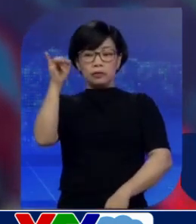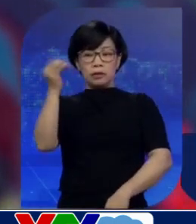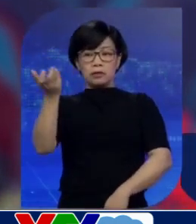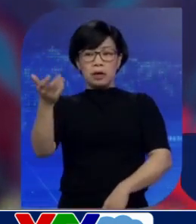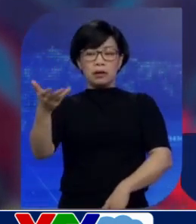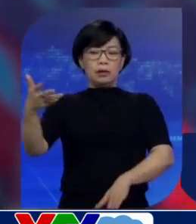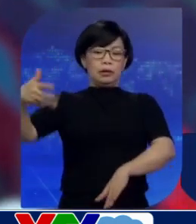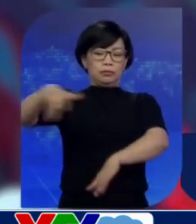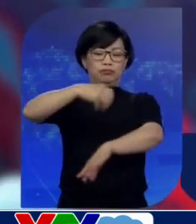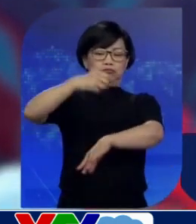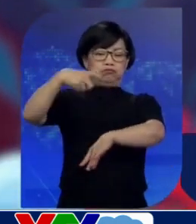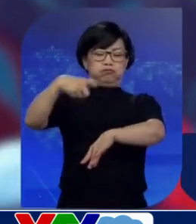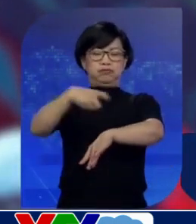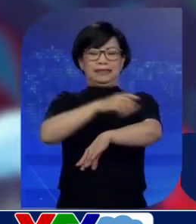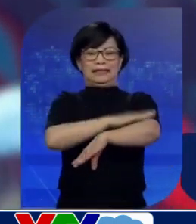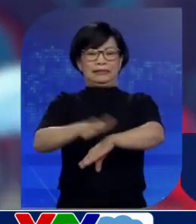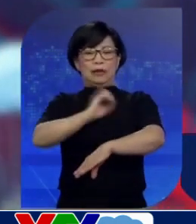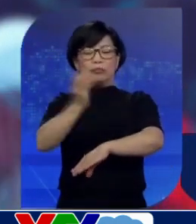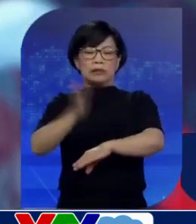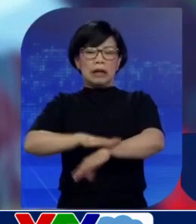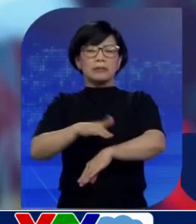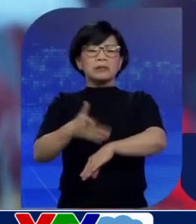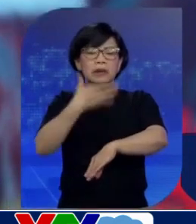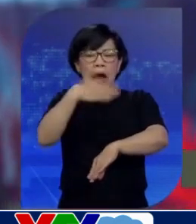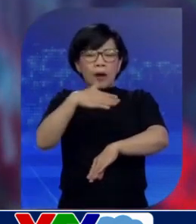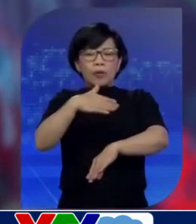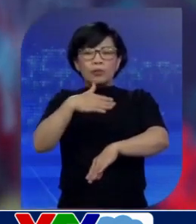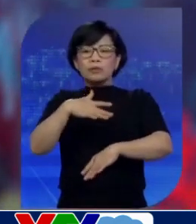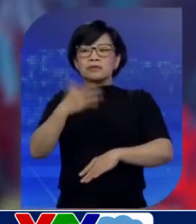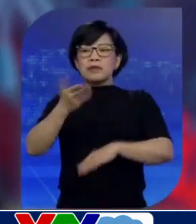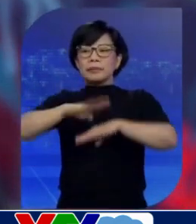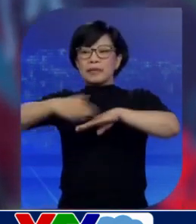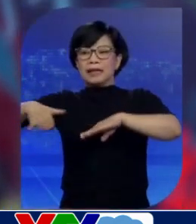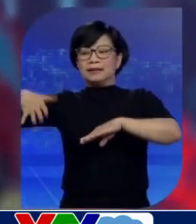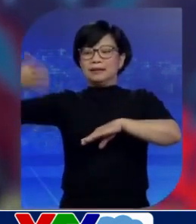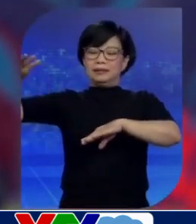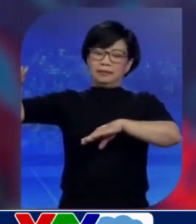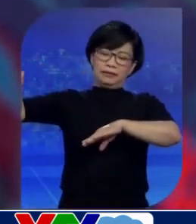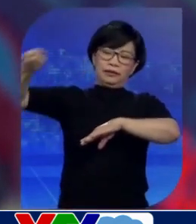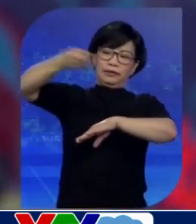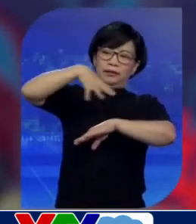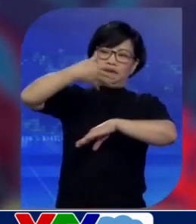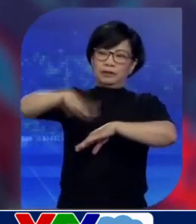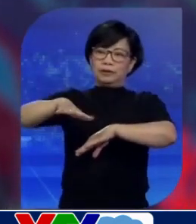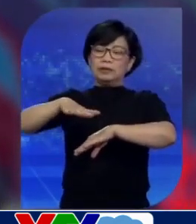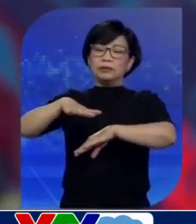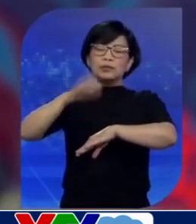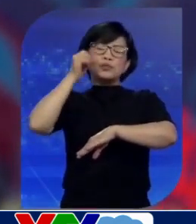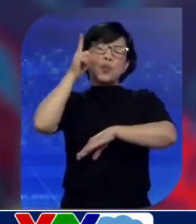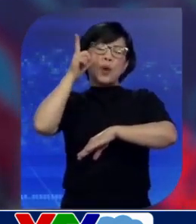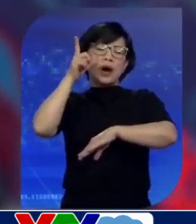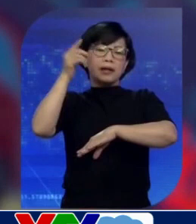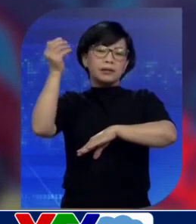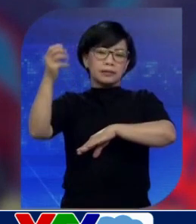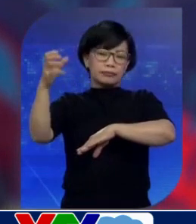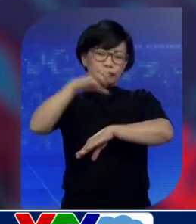tắm tráng để rửa vì có thể làm tăng rát buốt. Hãy đổ một ít nước biển lên vết thương, sau đó đổ một lượng lớn giấm lên và để